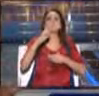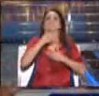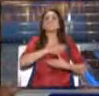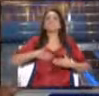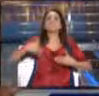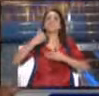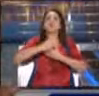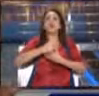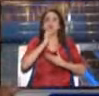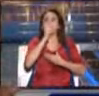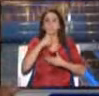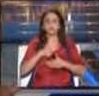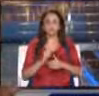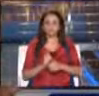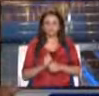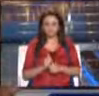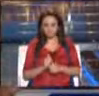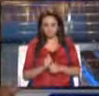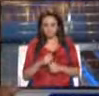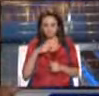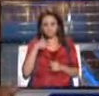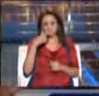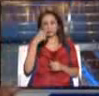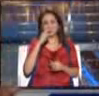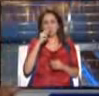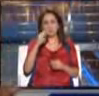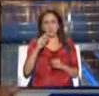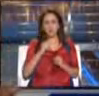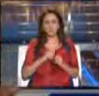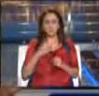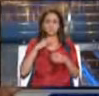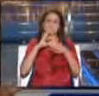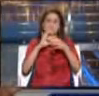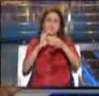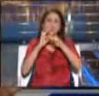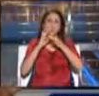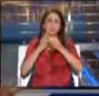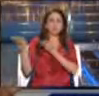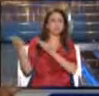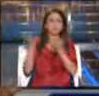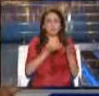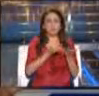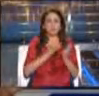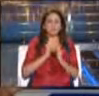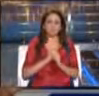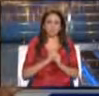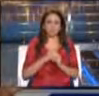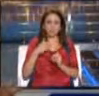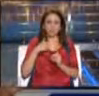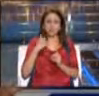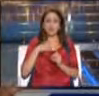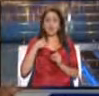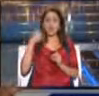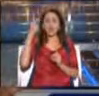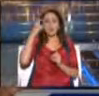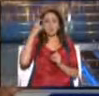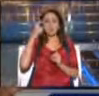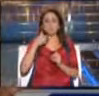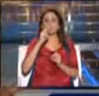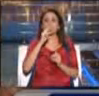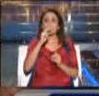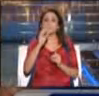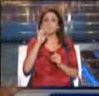ممكن خالد لمس بعض النقط وبيتكلم ان ممكن يكون انا عندي حوار مع ضيف معين، بس انا عايز اوجهه لاتجاه معين عشان يتكلم